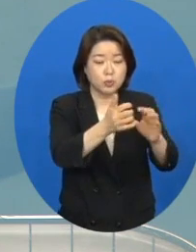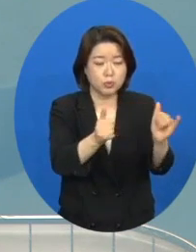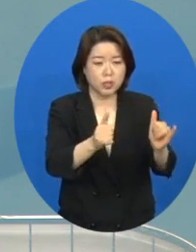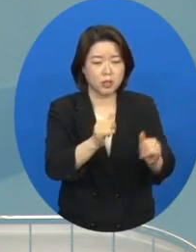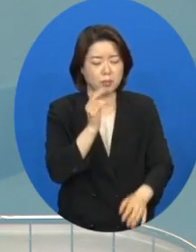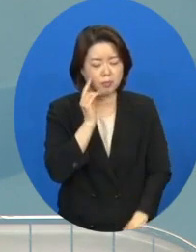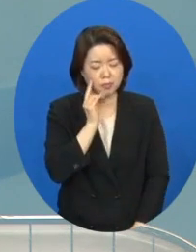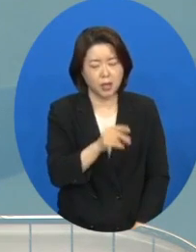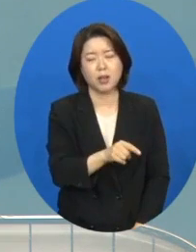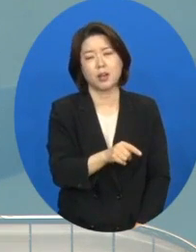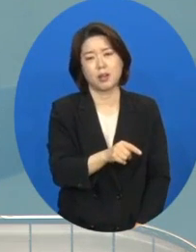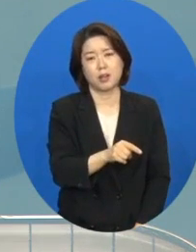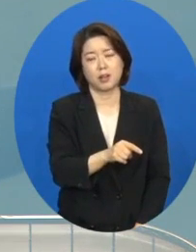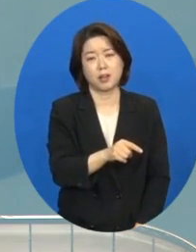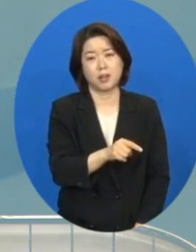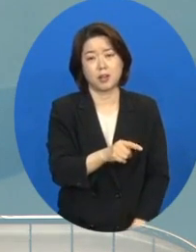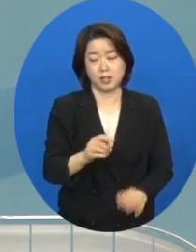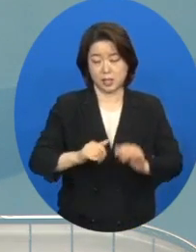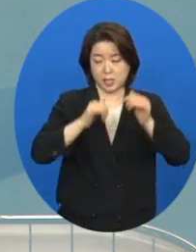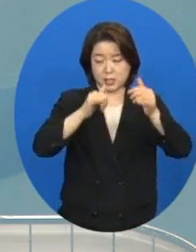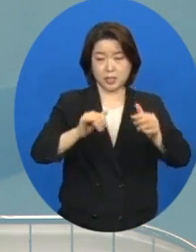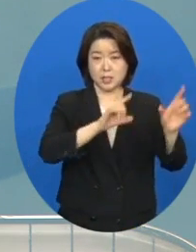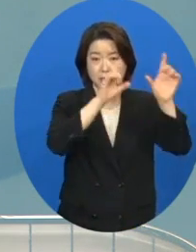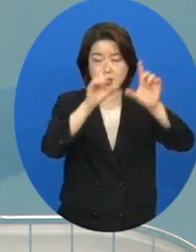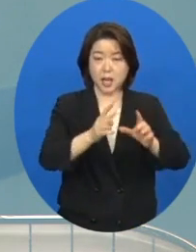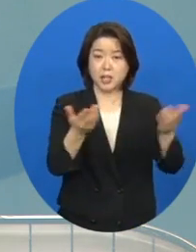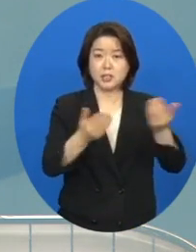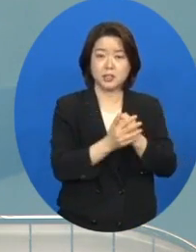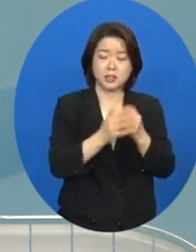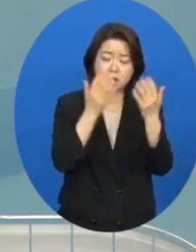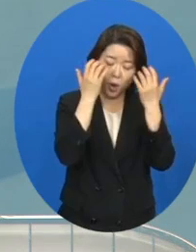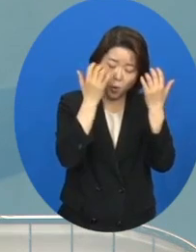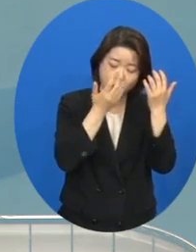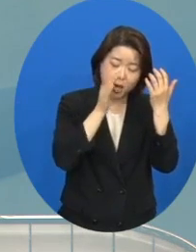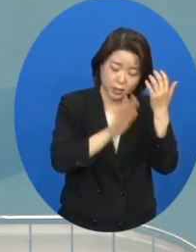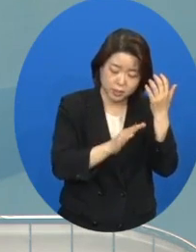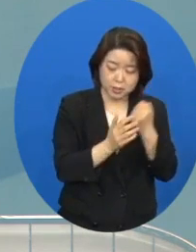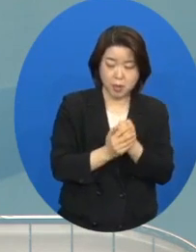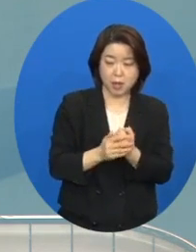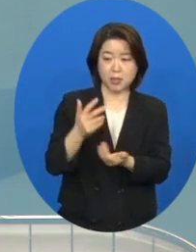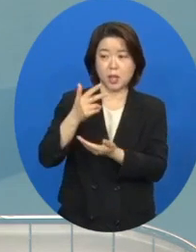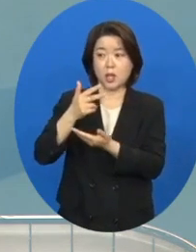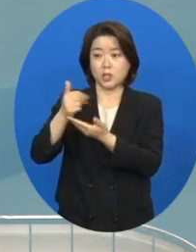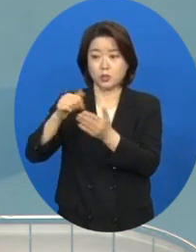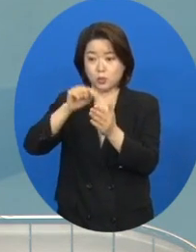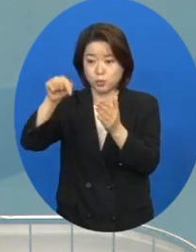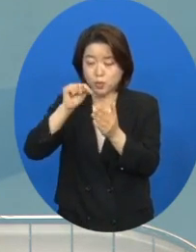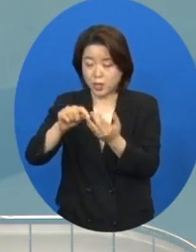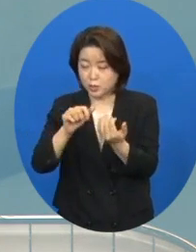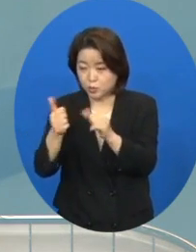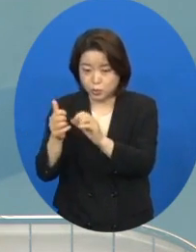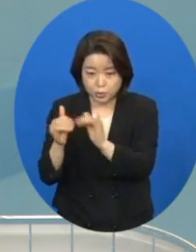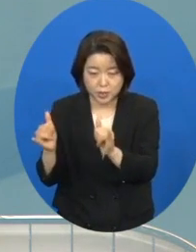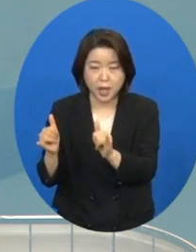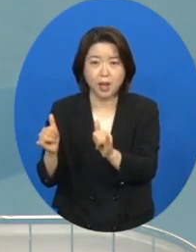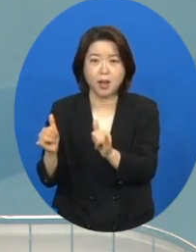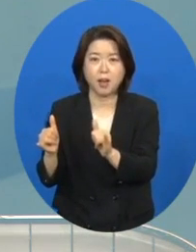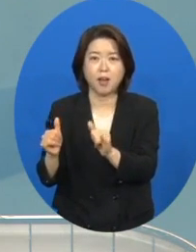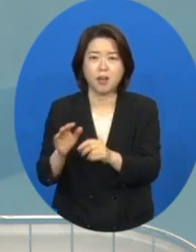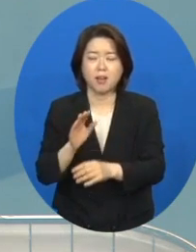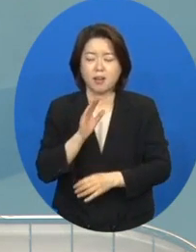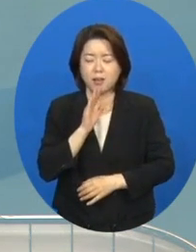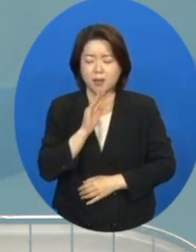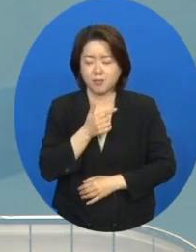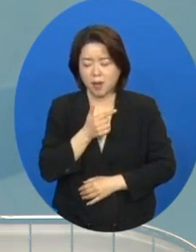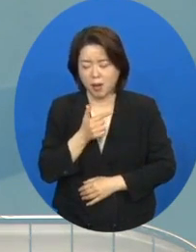거예요. 세상에서 사는 일이 고생스러웠다 하더라도 주 안에서 죽는 자는 말할 수 없이